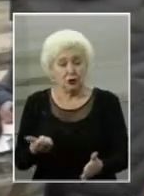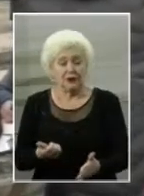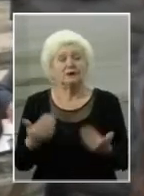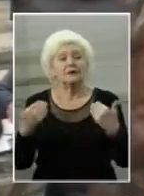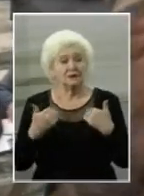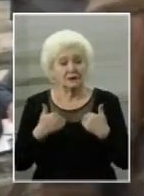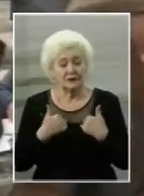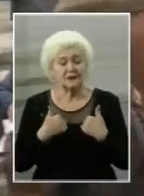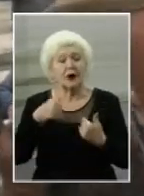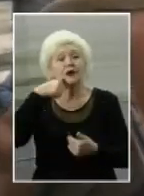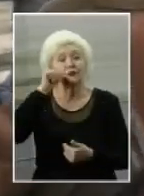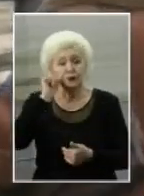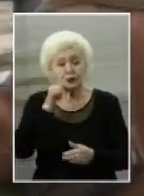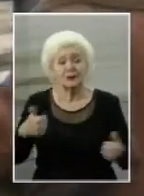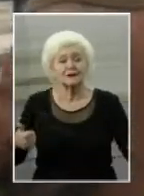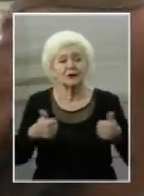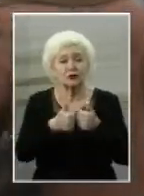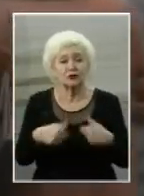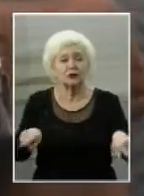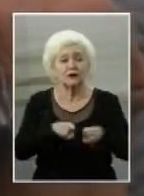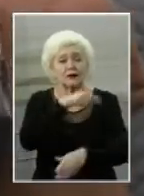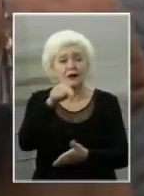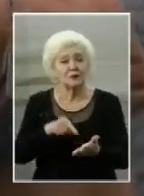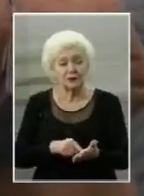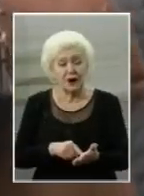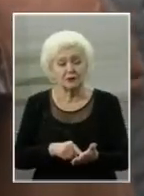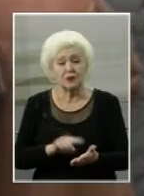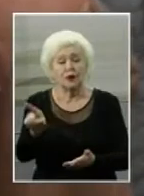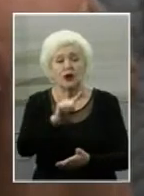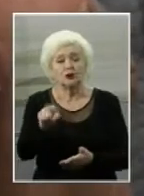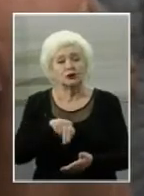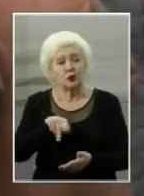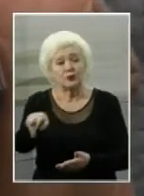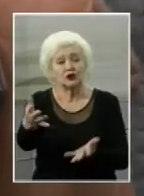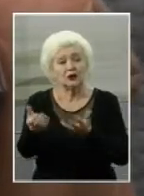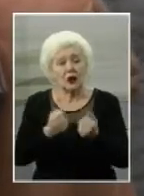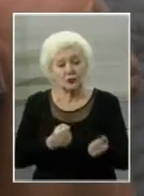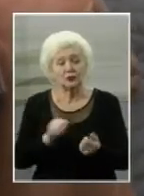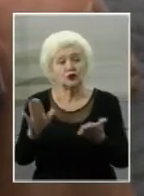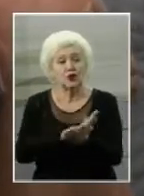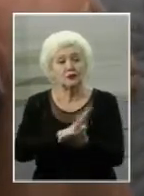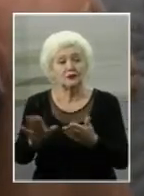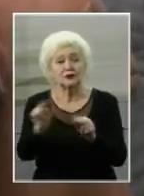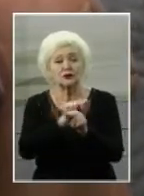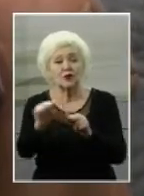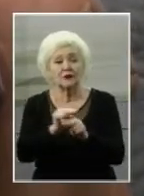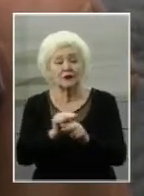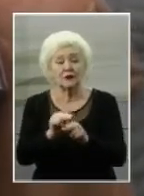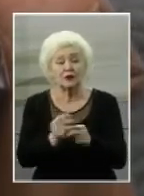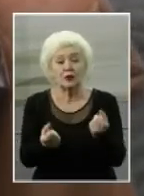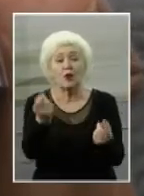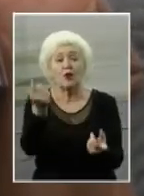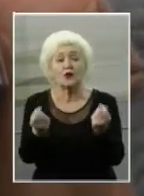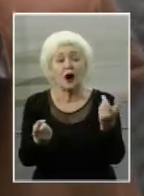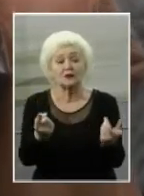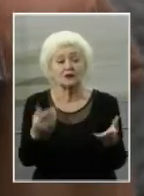Я вчора столкнулася з таким питанням, що пішла отримати безкоштовні ліки,